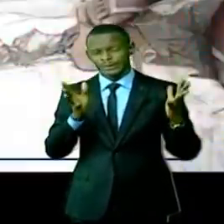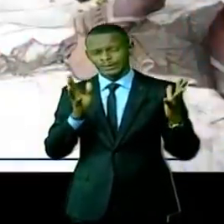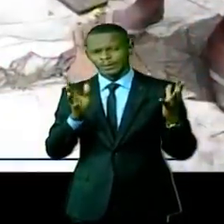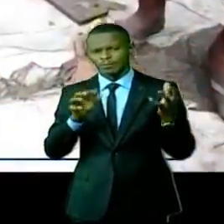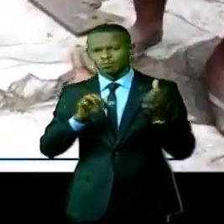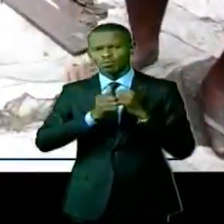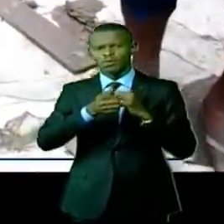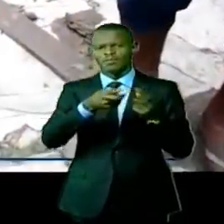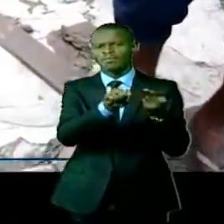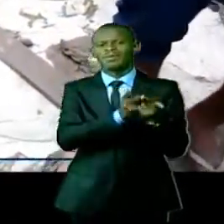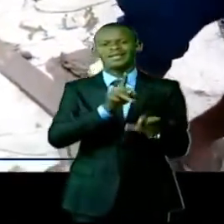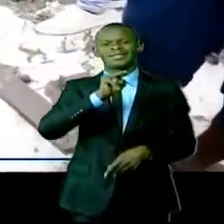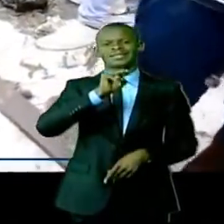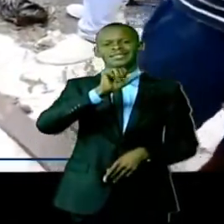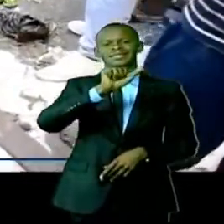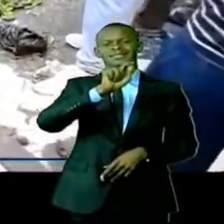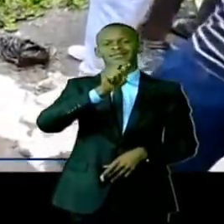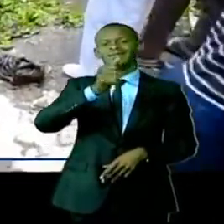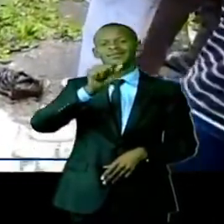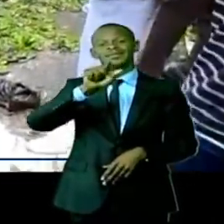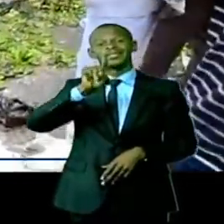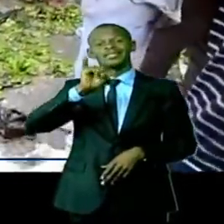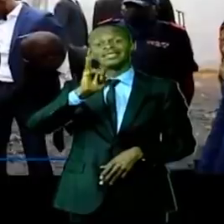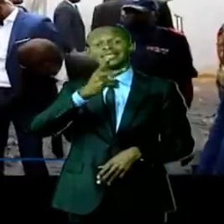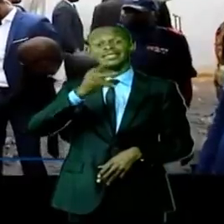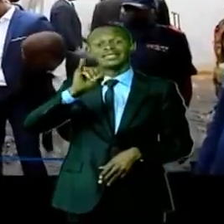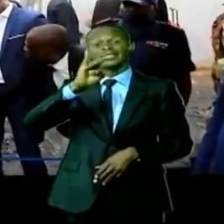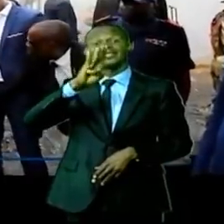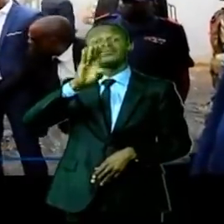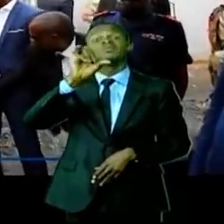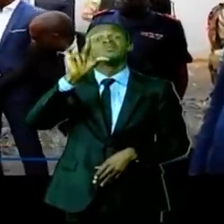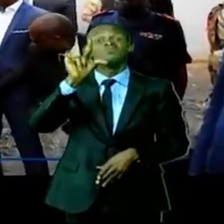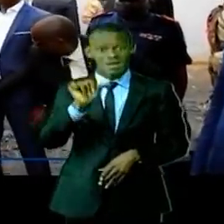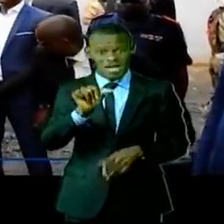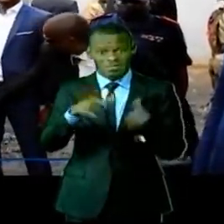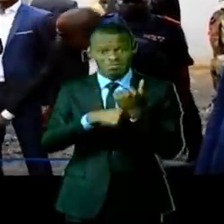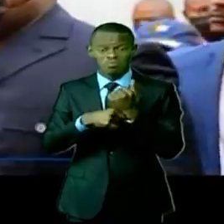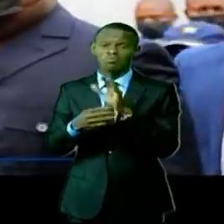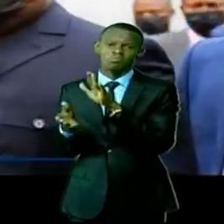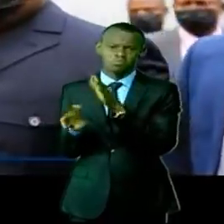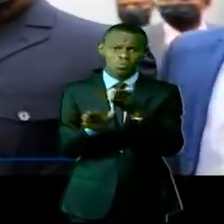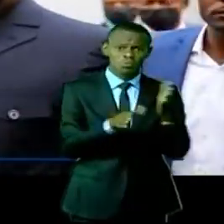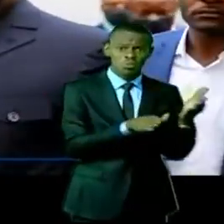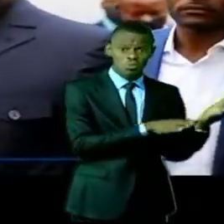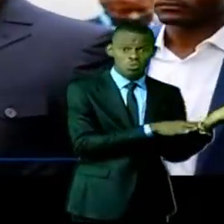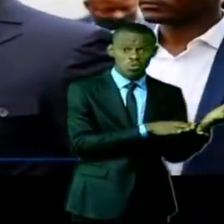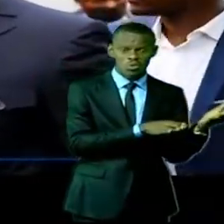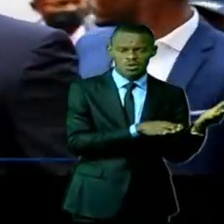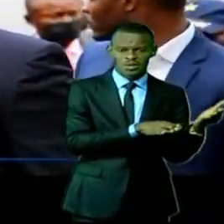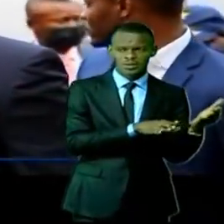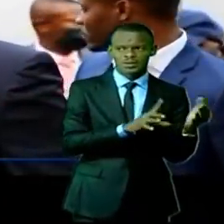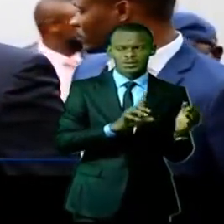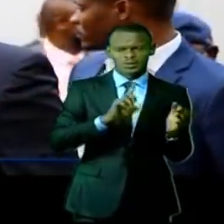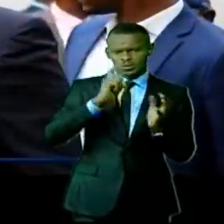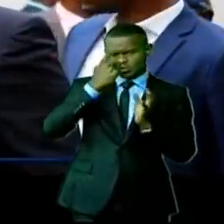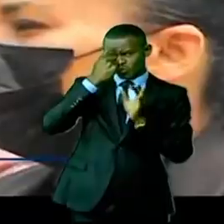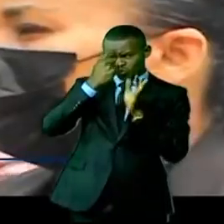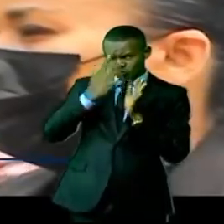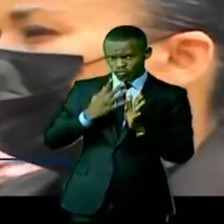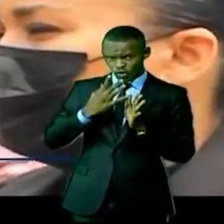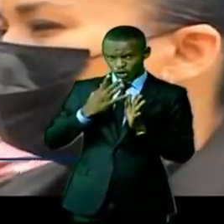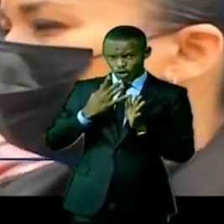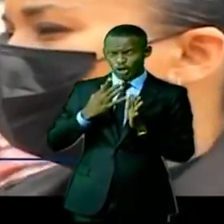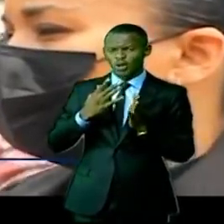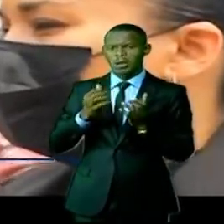émoi. Parmi les autorités qui se sont déplacées pour s'en rendre compte, les premiers citoyens de la République, mais aussi les